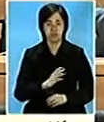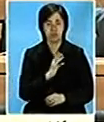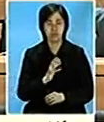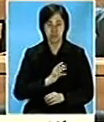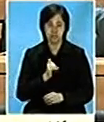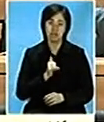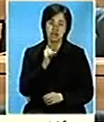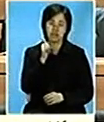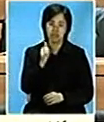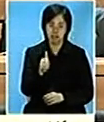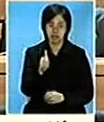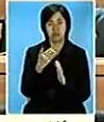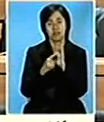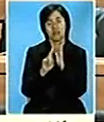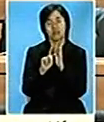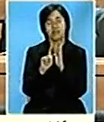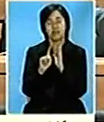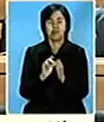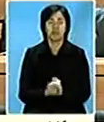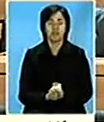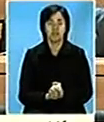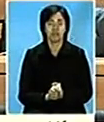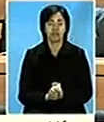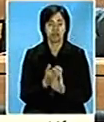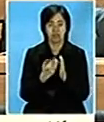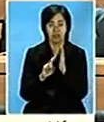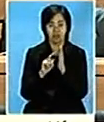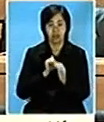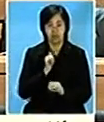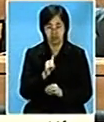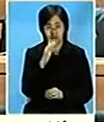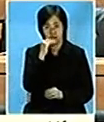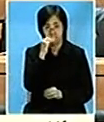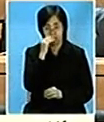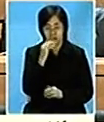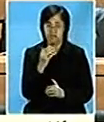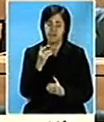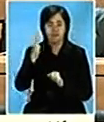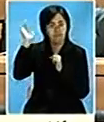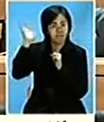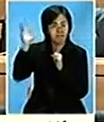างไปที่จังหวัดขอนแก่นในการที่จะพูดจีนมองภูมิภา